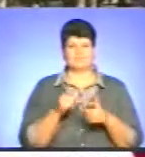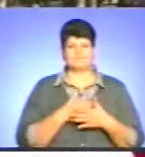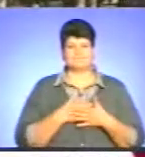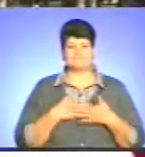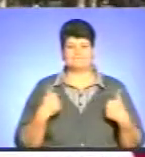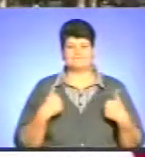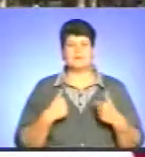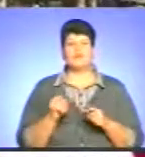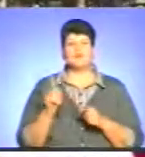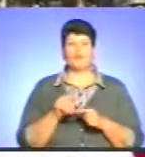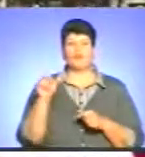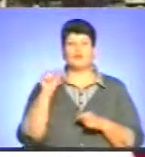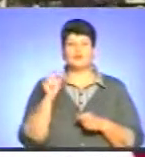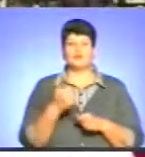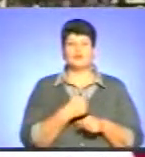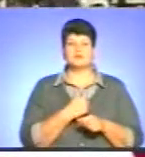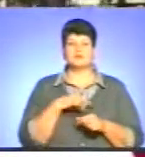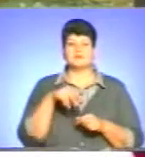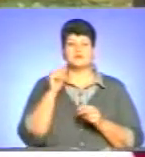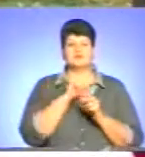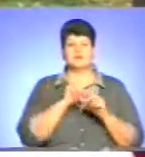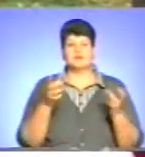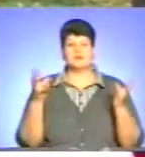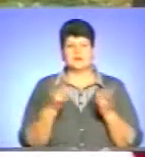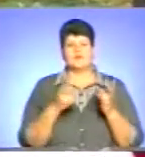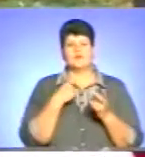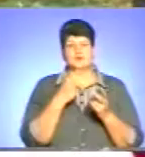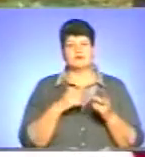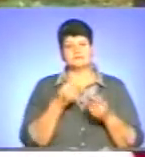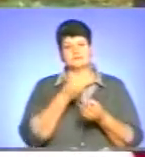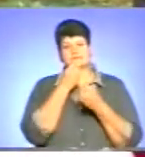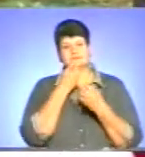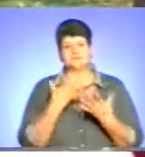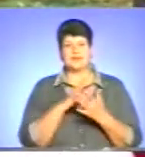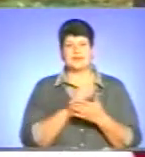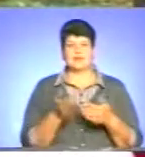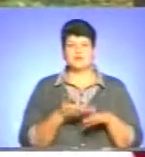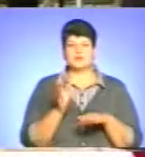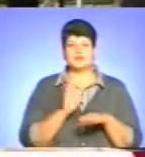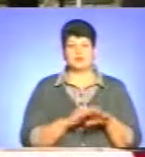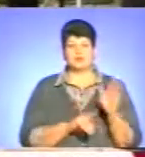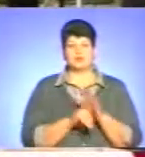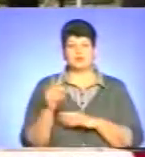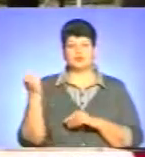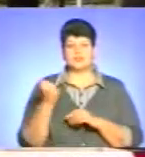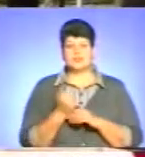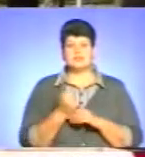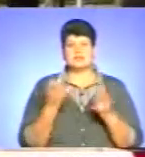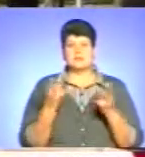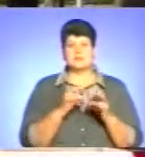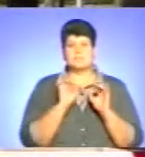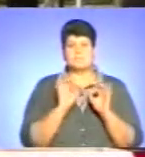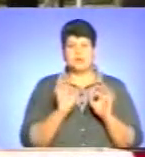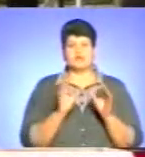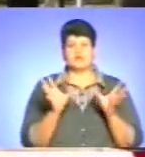Щоб в понеділок хотілося йти до школи, психологи радять налаштовувати дитину на позитив і не ускладнювати початок тижня. Дуже важливо правильно